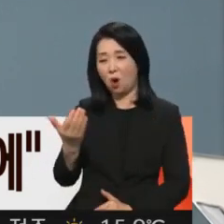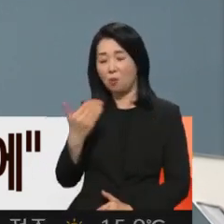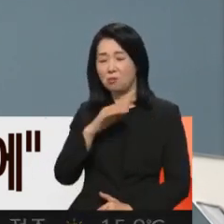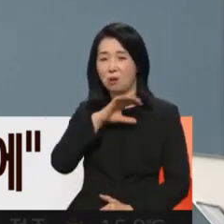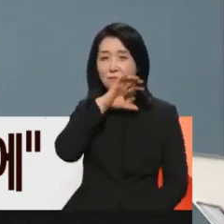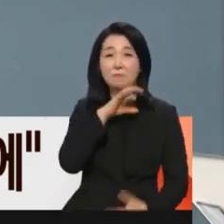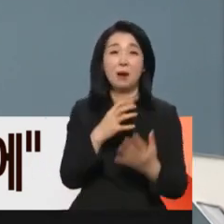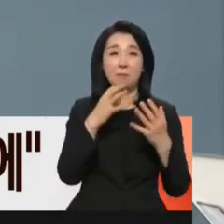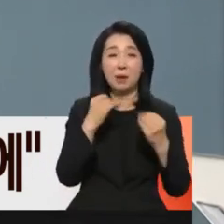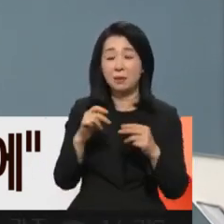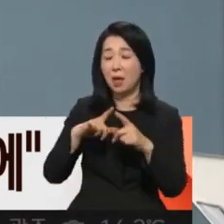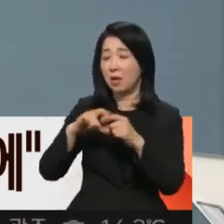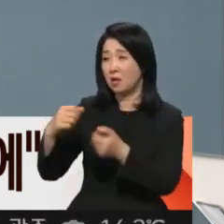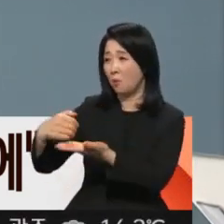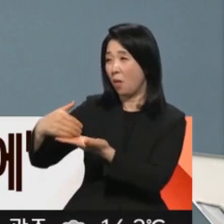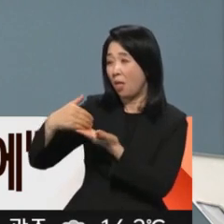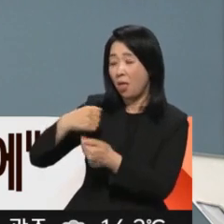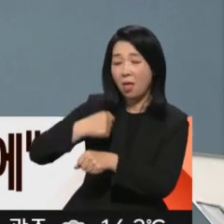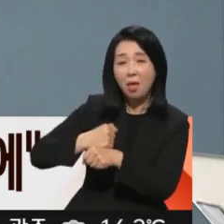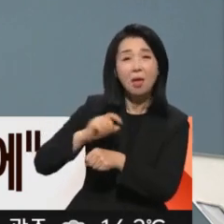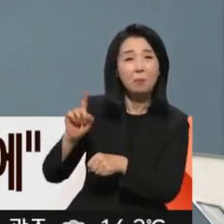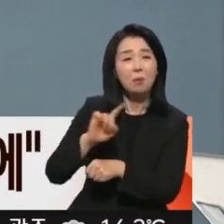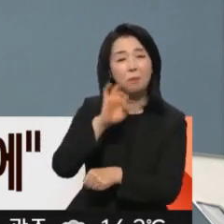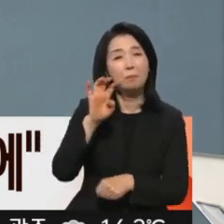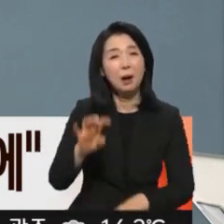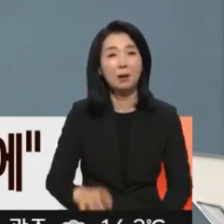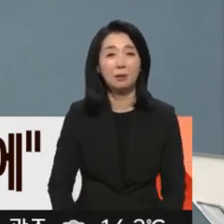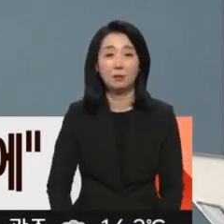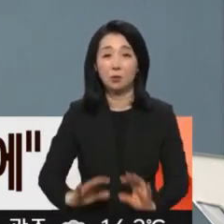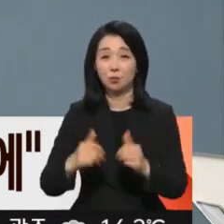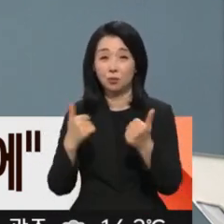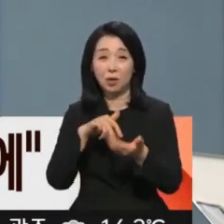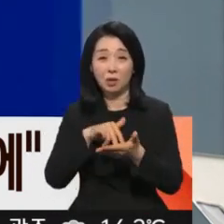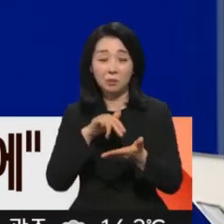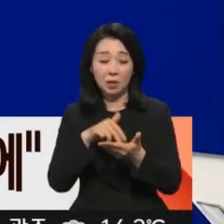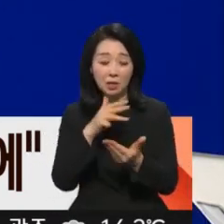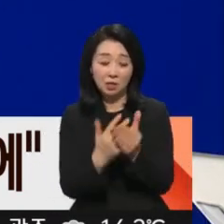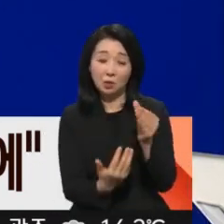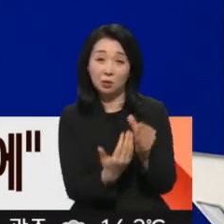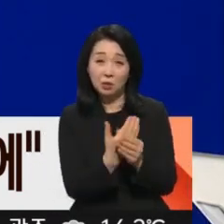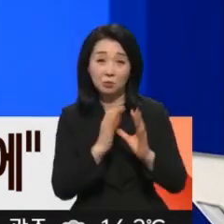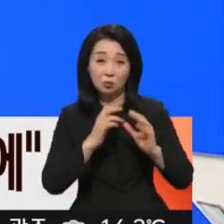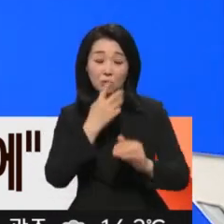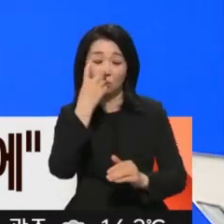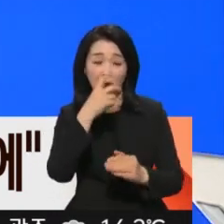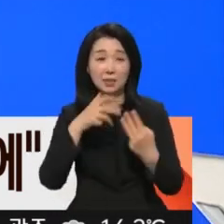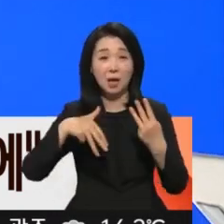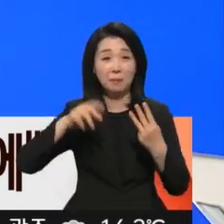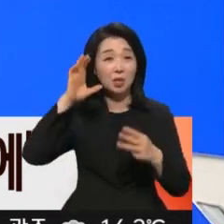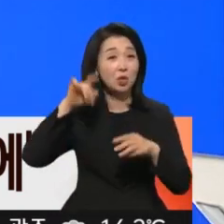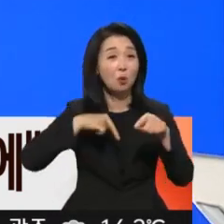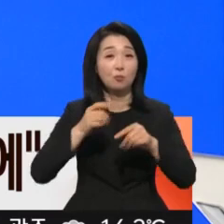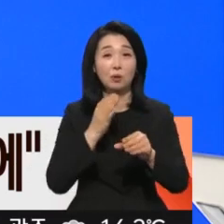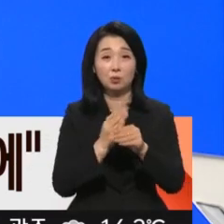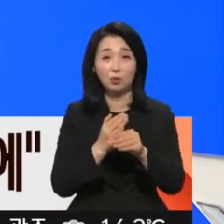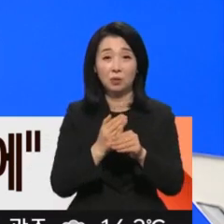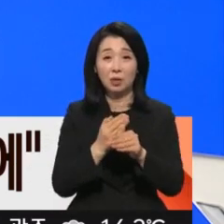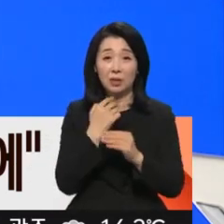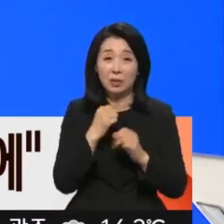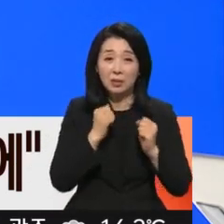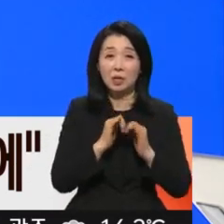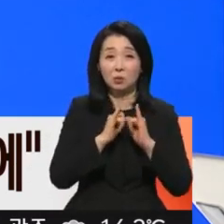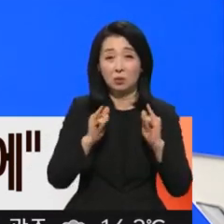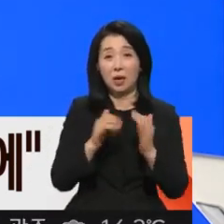일본이 호응할지 역시 미지수인 상황입니다 국회에서는 이태원 3사 국정조사 3차 청문회도 현재 열리고 있는데요